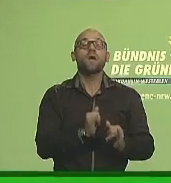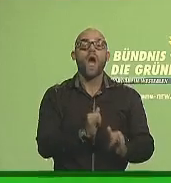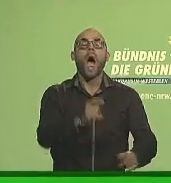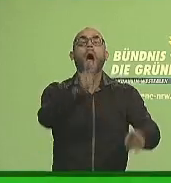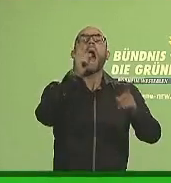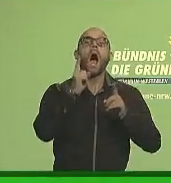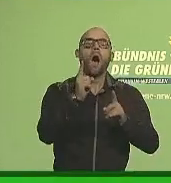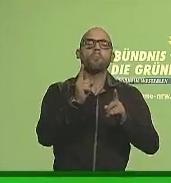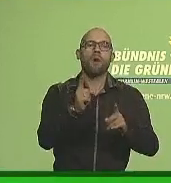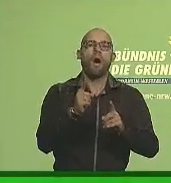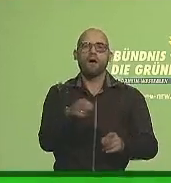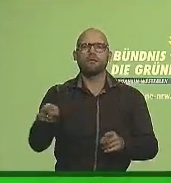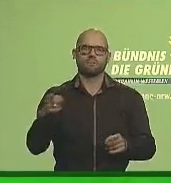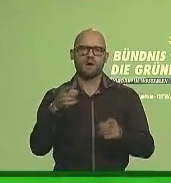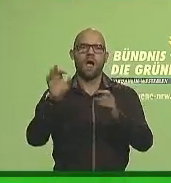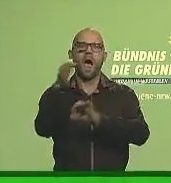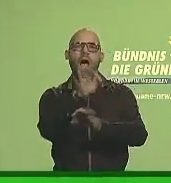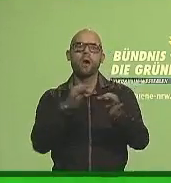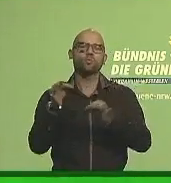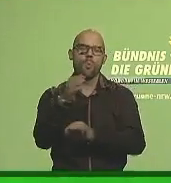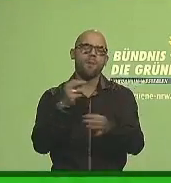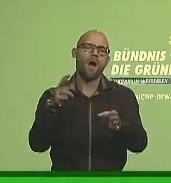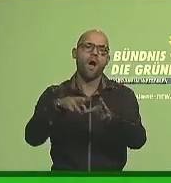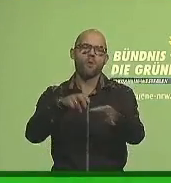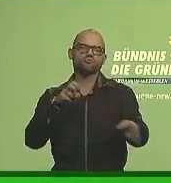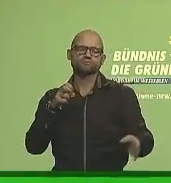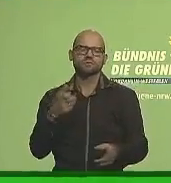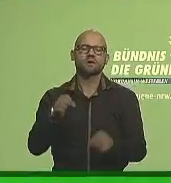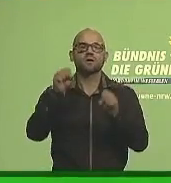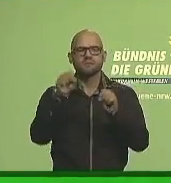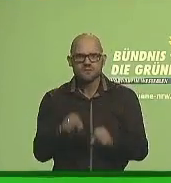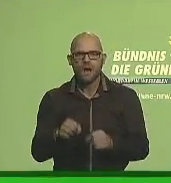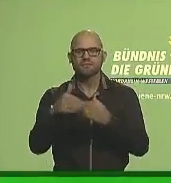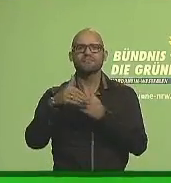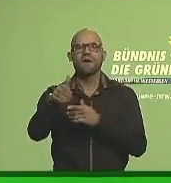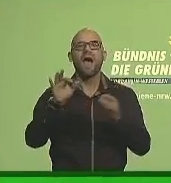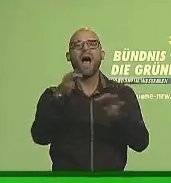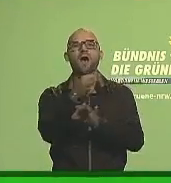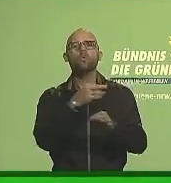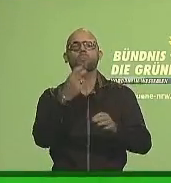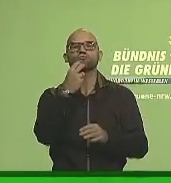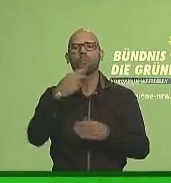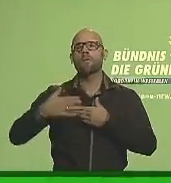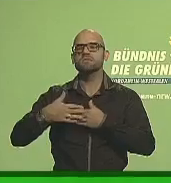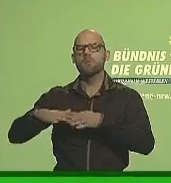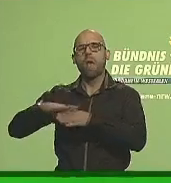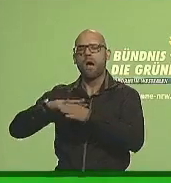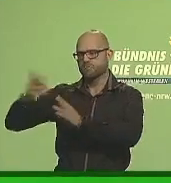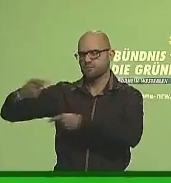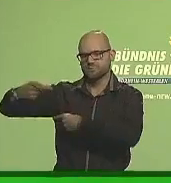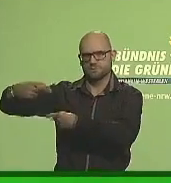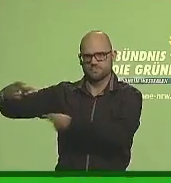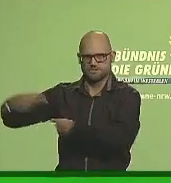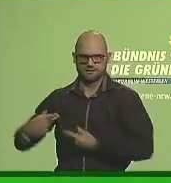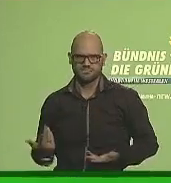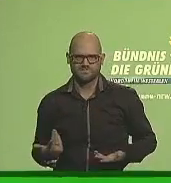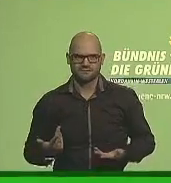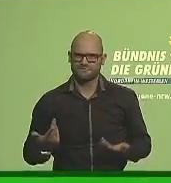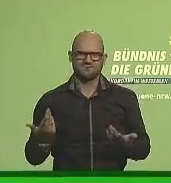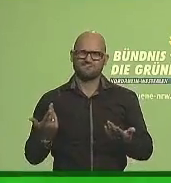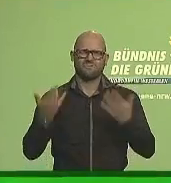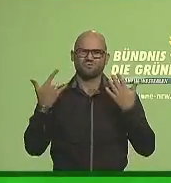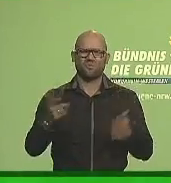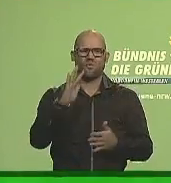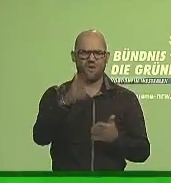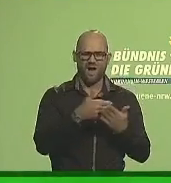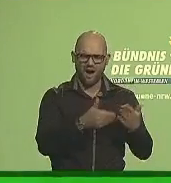Atomausstieg wäre es doch nur deshalb möglich gewesen, weil wir Atomstrom von unseren Nachbarländern bekommen haben. Liebe Freundinnen und Freunde, dieses